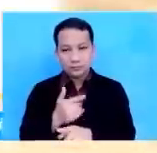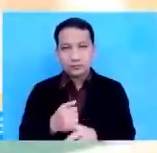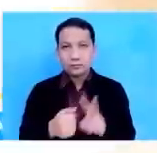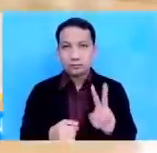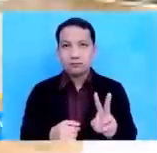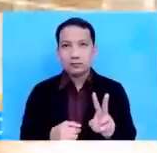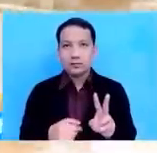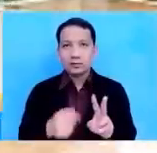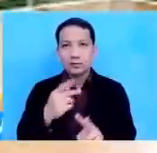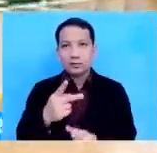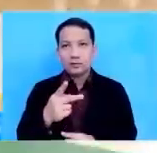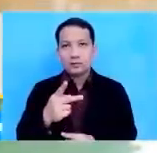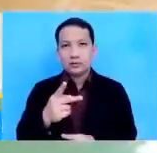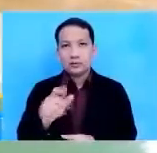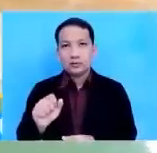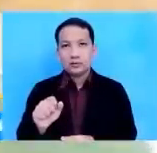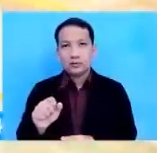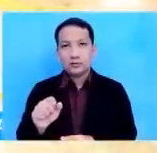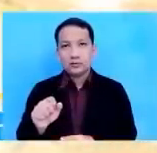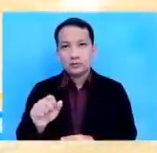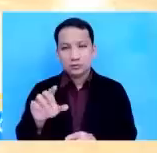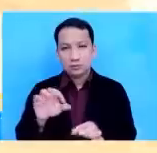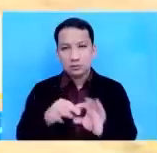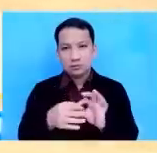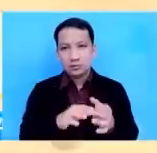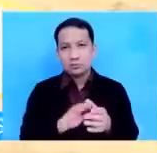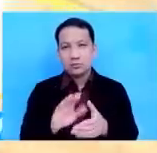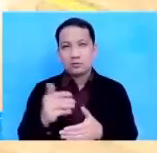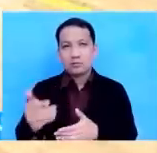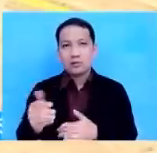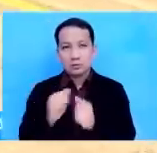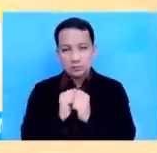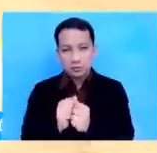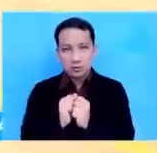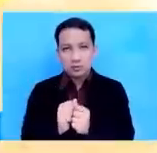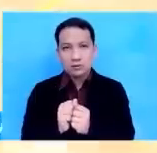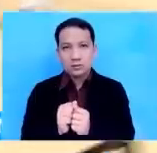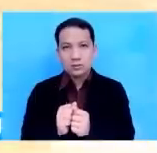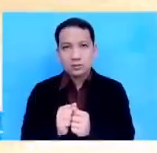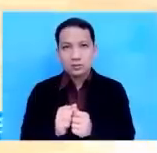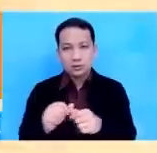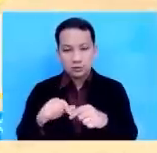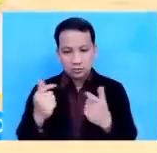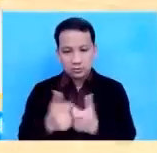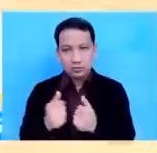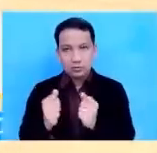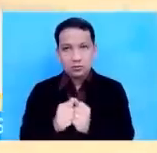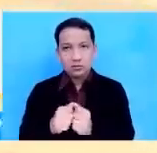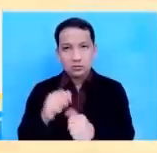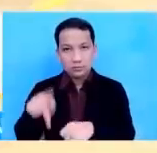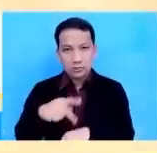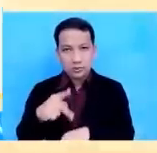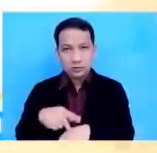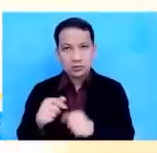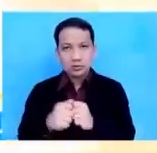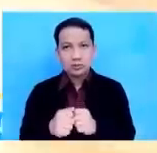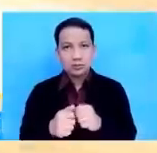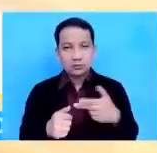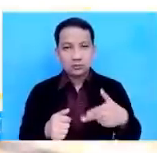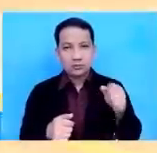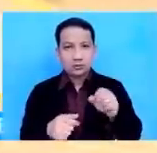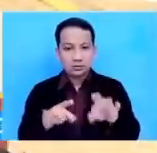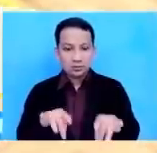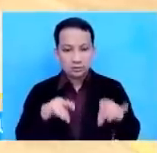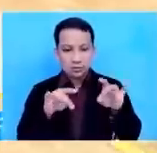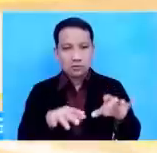sa Kay Center Sydney Olympic Park. Kabilang sa mabigat na Group B ang Pinas kasama ang host country